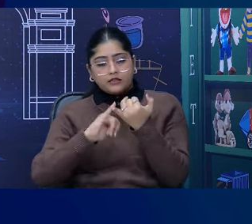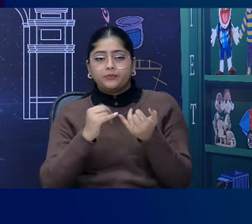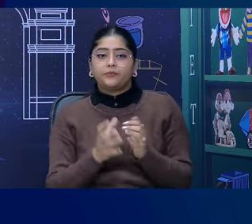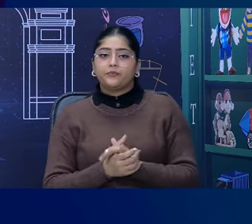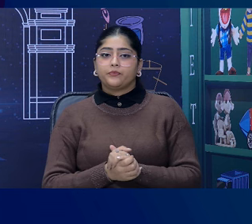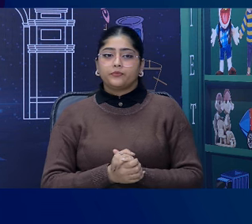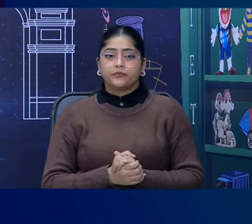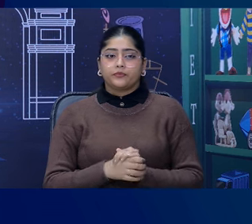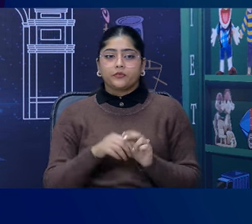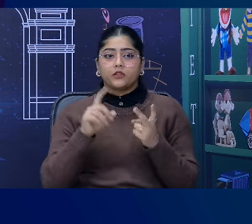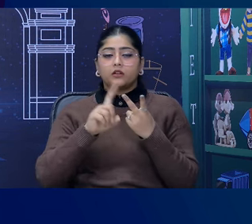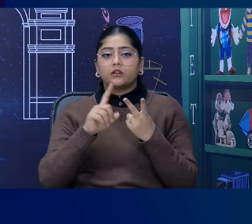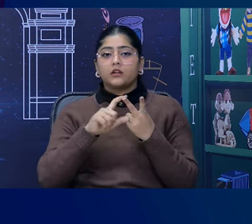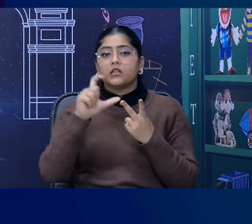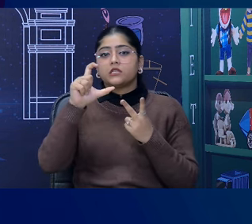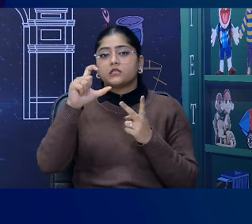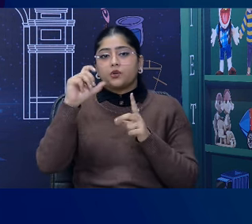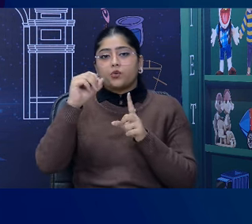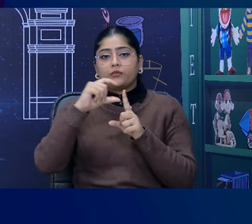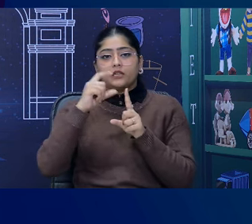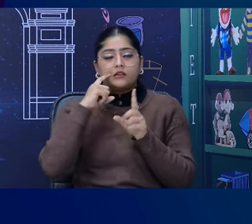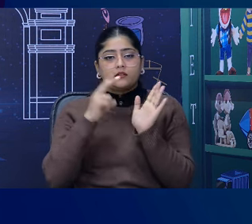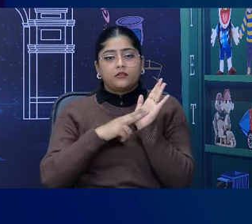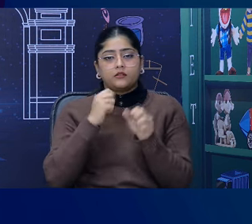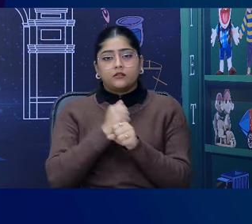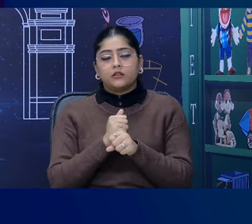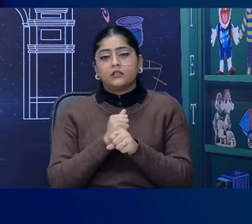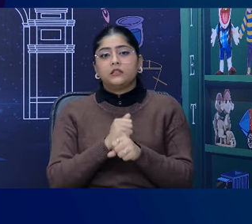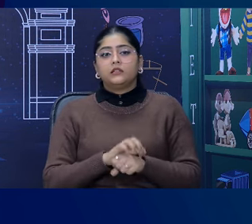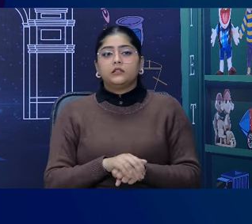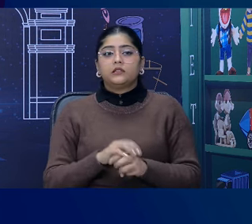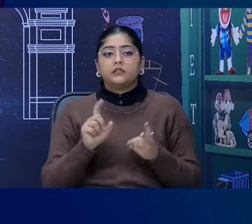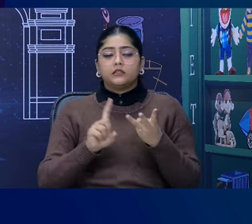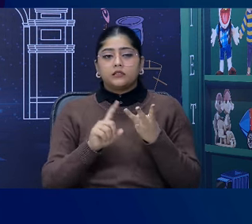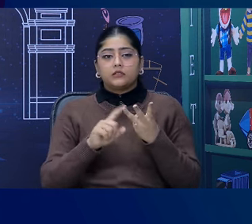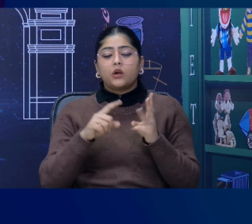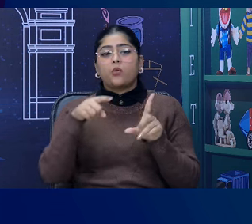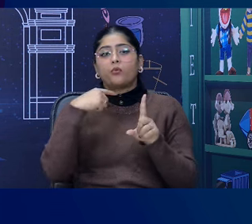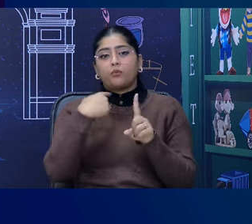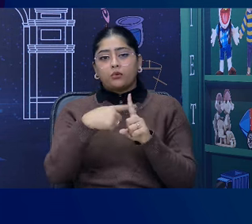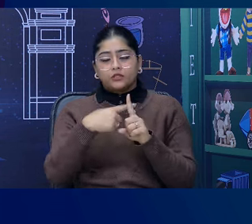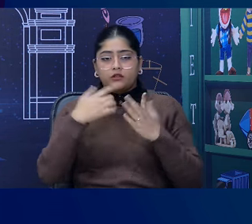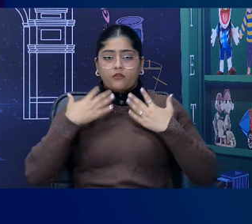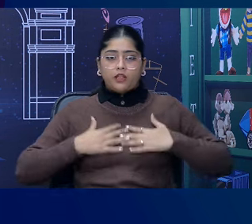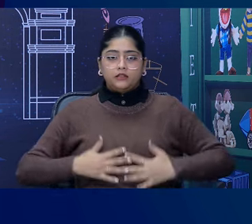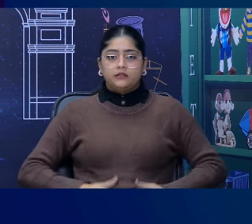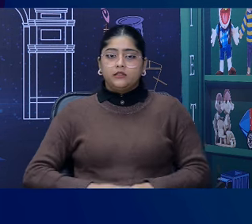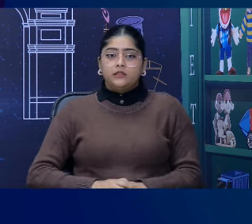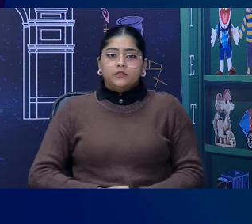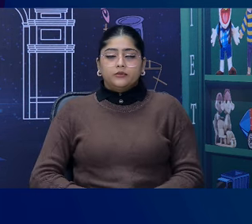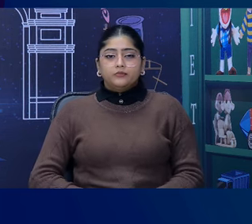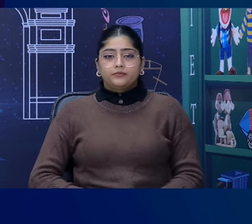स्ट्रेस हमारा आज का दूसरा कीवर्ड है कपिंग तीसरा कीवर्ड है पॉजिटिव